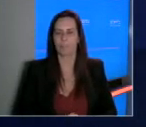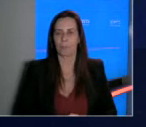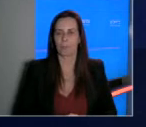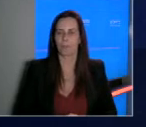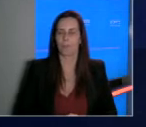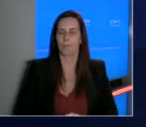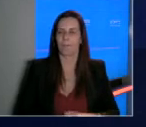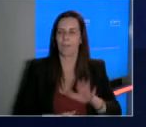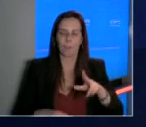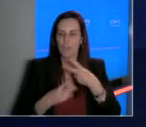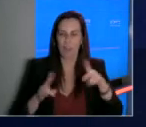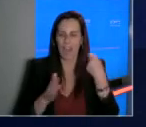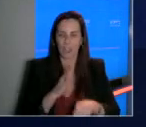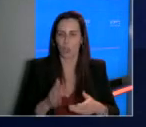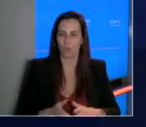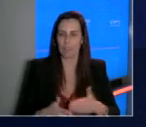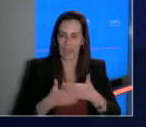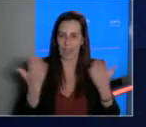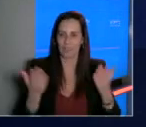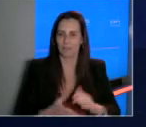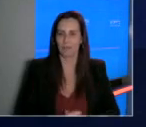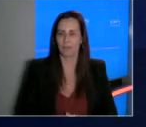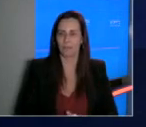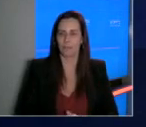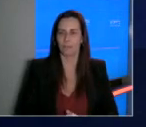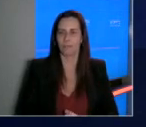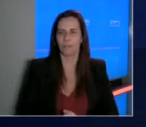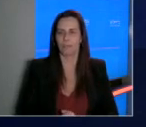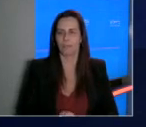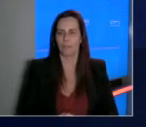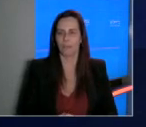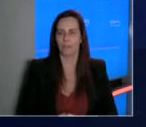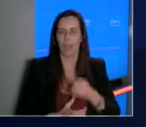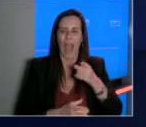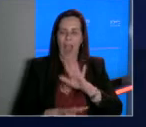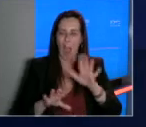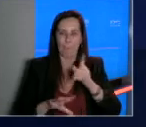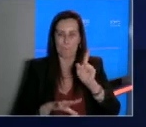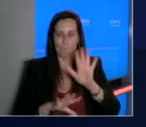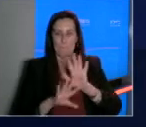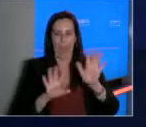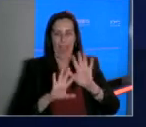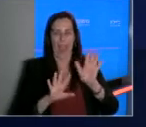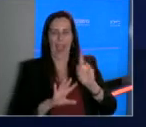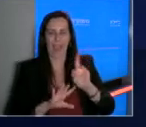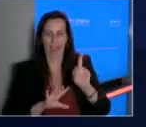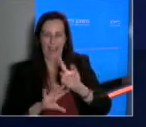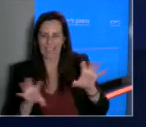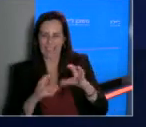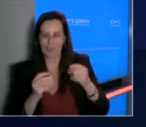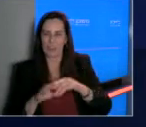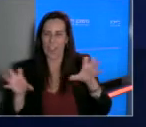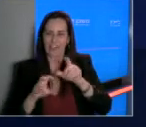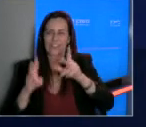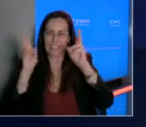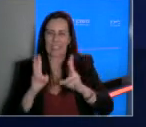מכולת, כי אי אפשר, גם אי אפשר לקנות, כי אין. אל תכעסי, כי כל פעם שאת כועסת, דינה, אל תכעסי הרבה, כי